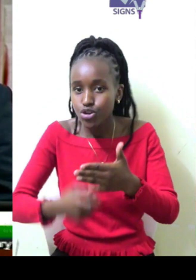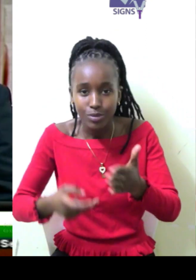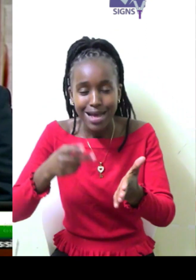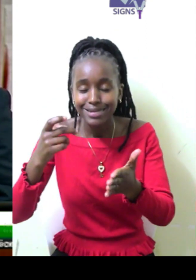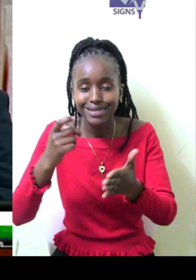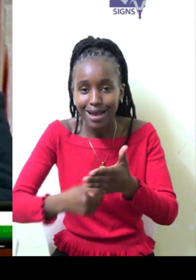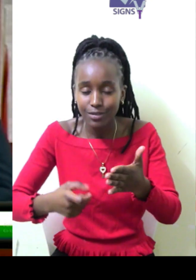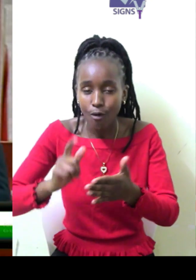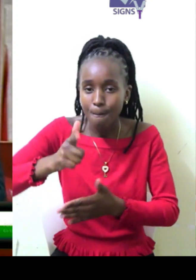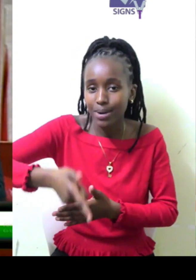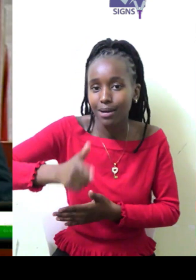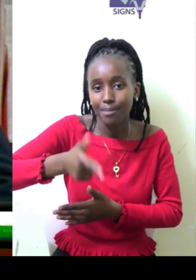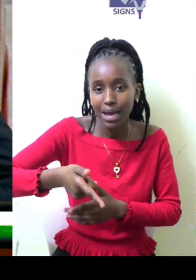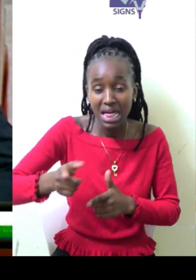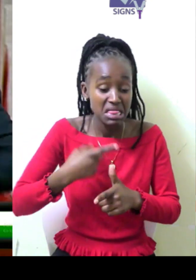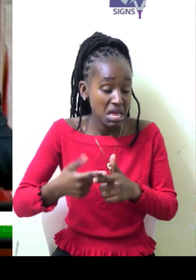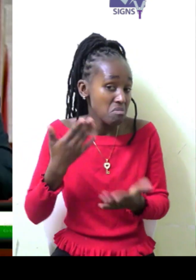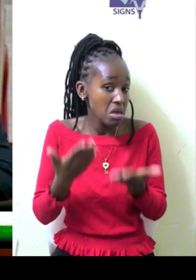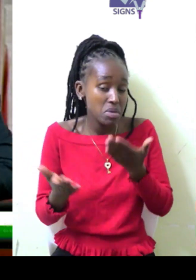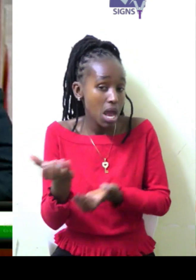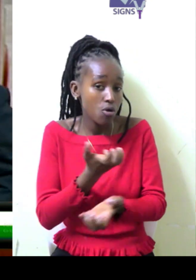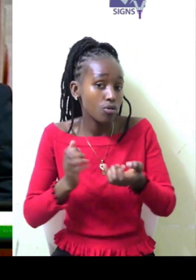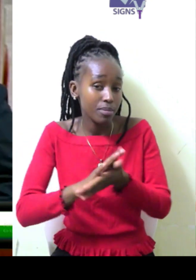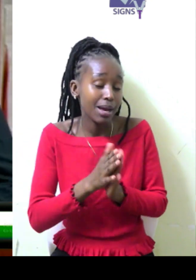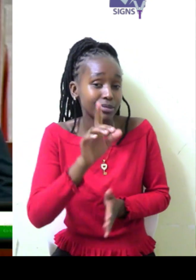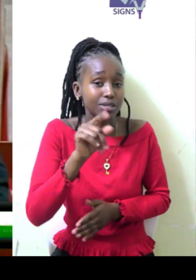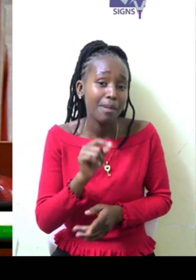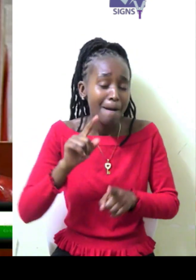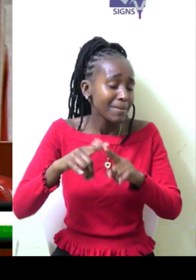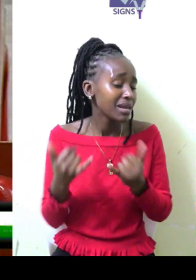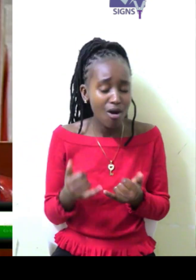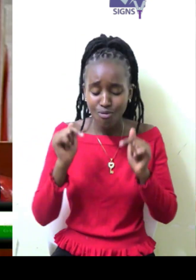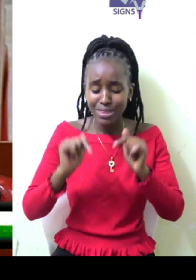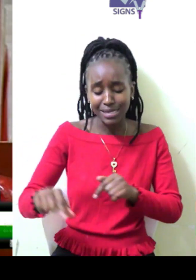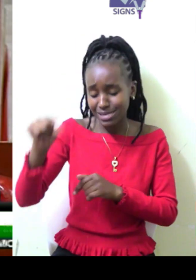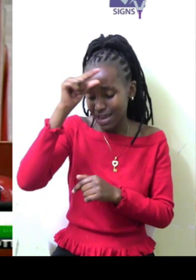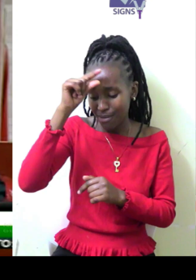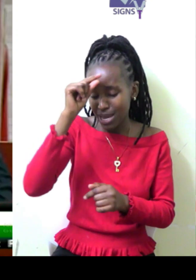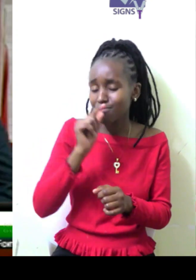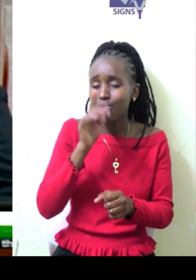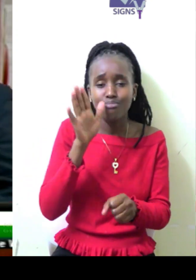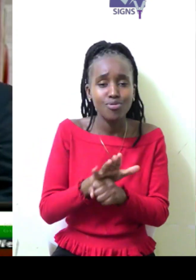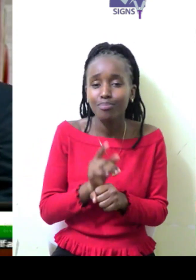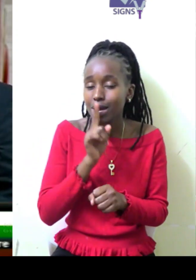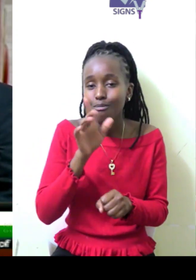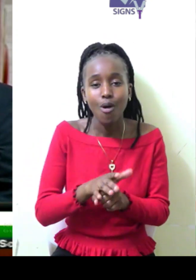angalia ule bodaboda ambaye alikuwa akizungumziwa, na kama ni ahadi, serikali hii imeahidi vya kutosha.